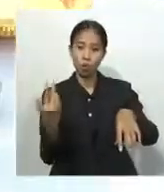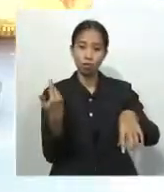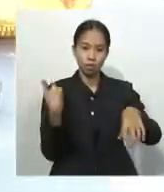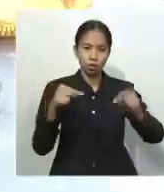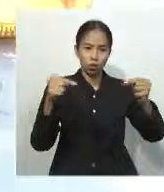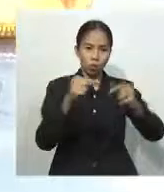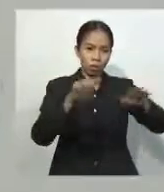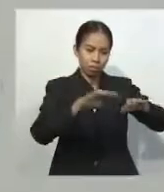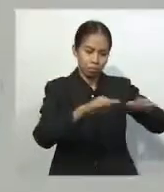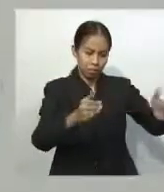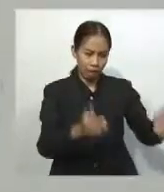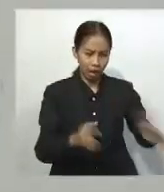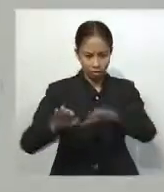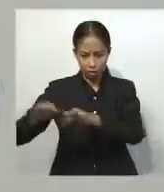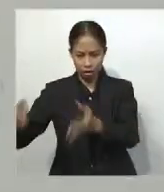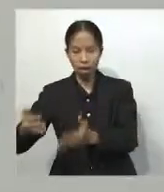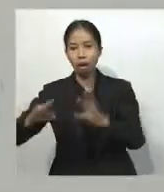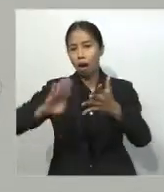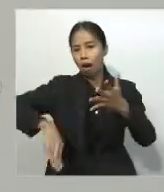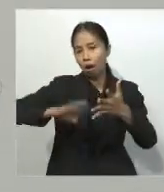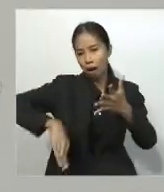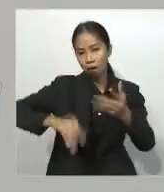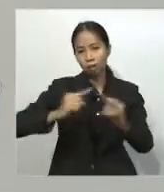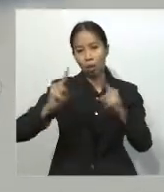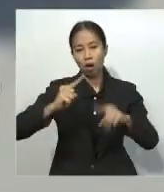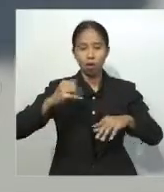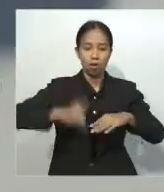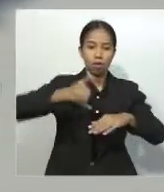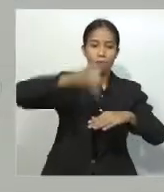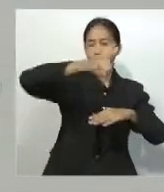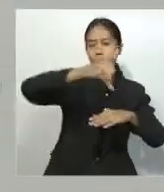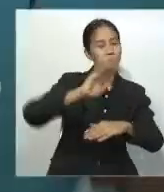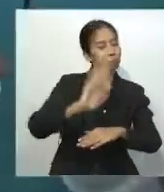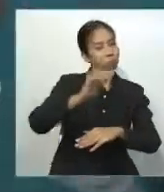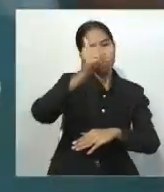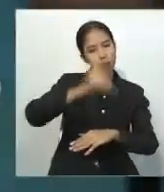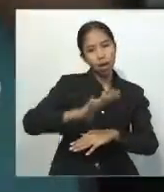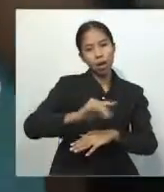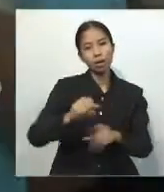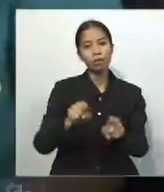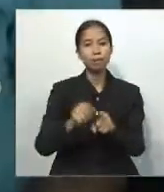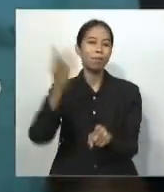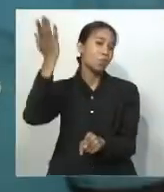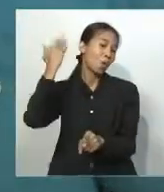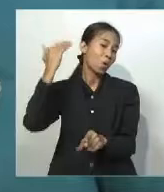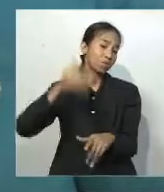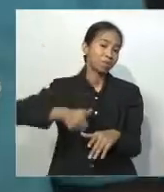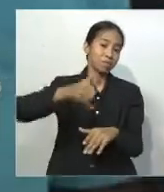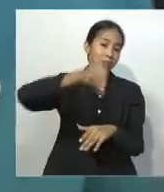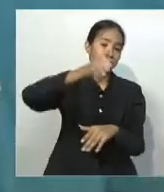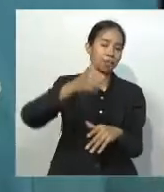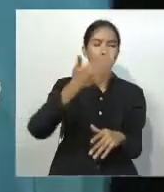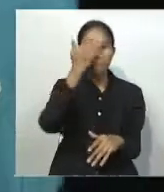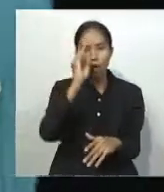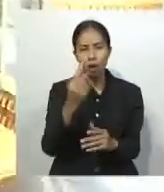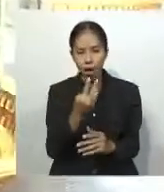เท่านั้นไม่สามารถขึ้นไปวางดอกไม้จันทร์ด้านบนเมนลอยนกหัสดีลิงได้เหมือนกับวันก่อนๆ นะคะซึ่งเป็นการจัดระ